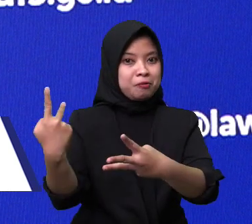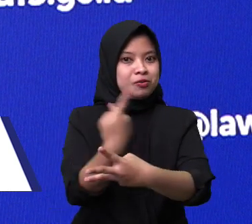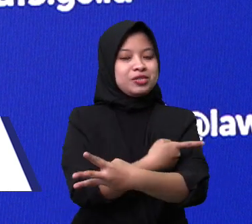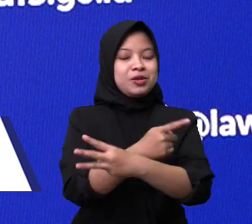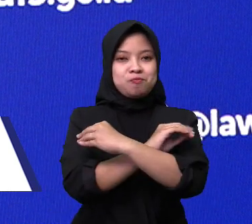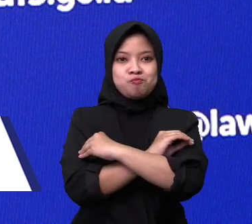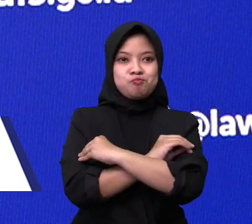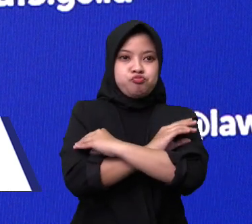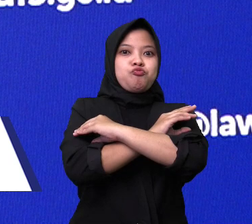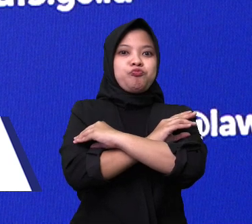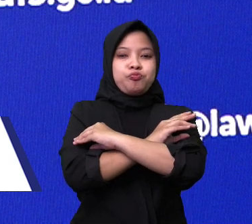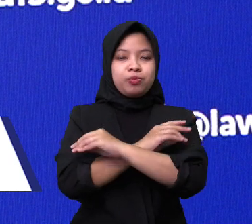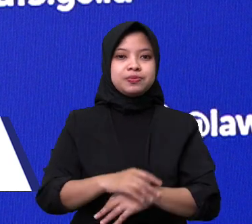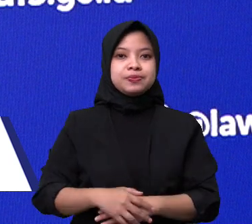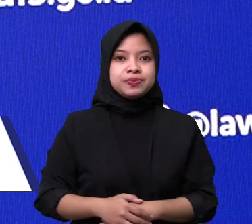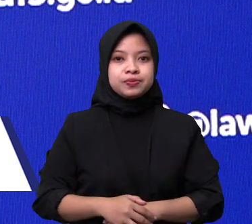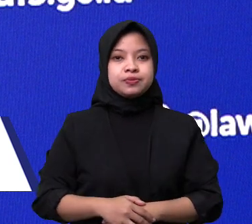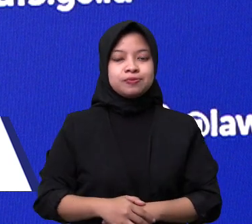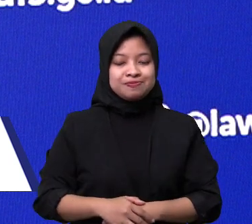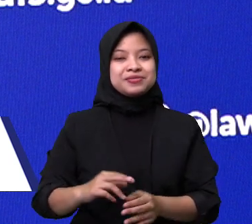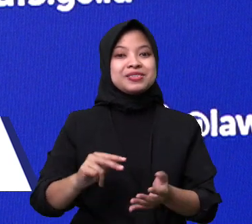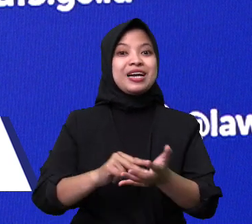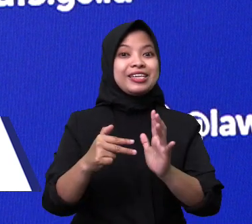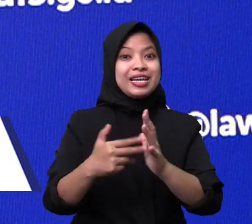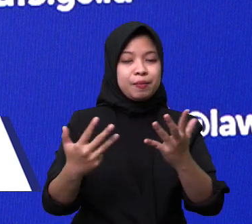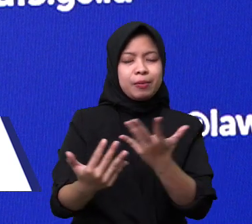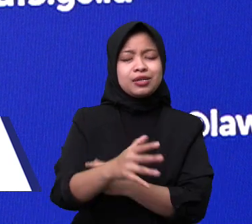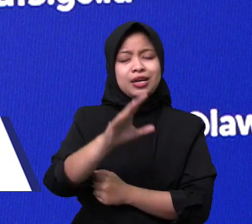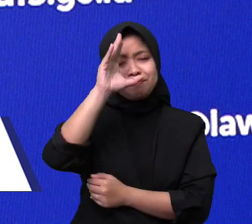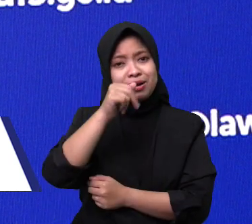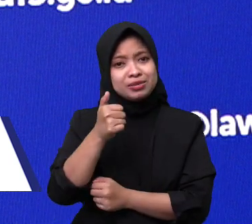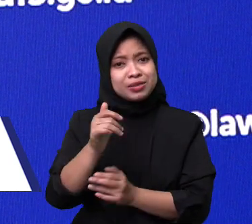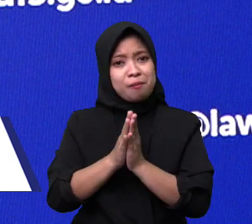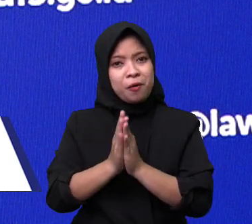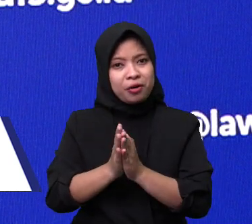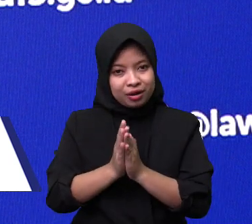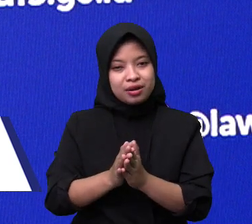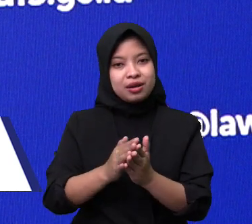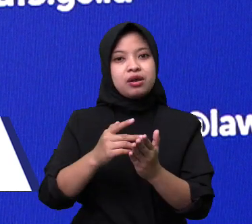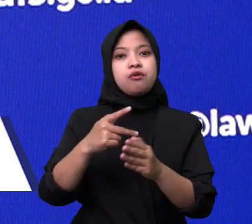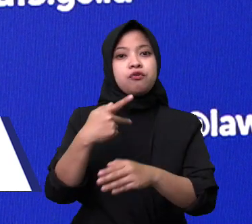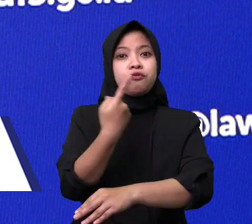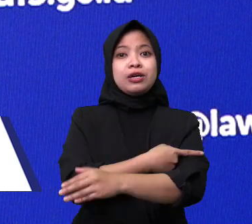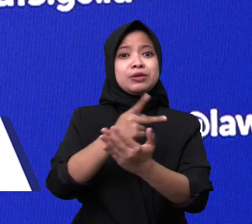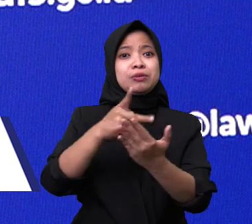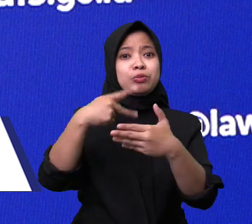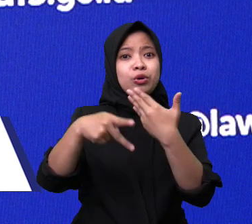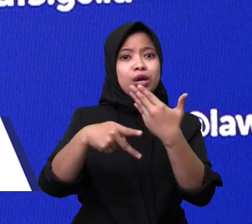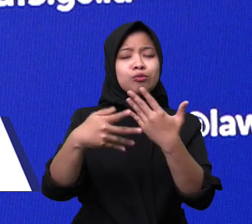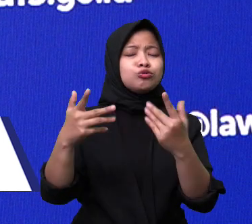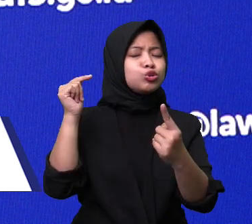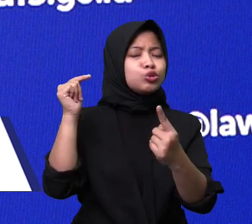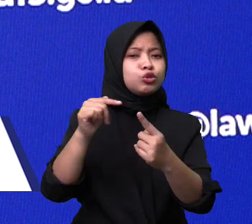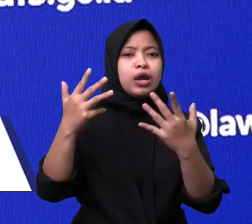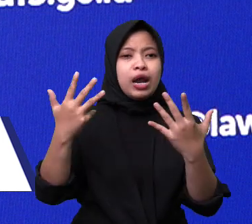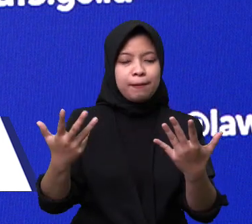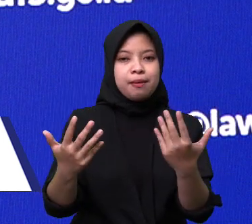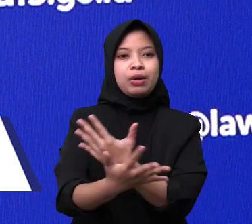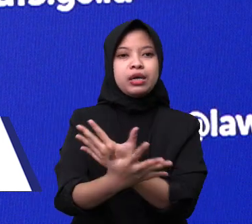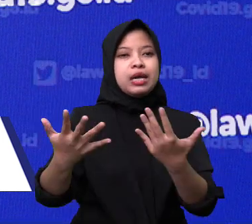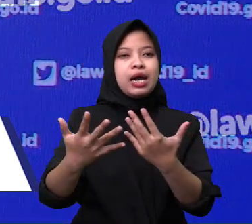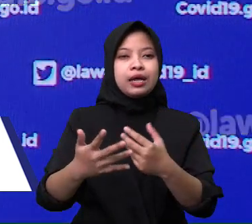booster. Untuk itu, masyarakat sepatutnya mengerti bahwa program vaksinasi dibuat semata-mata untuk kepentingan